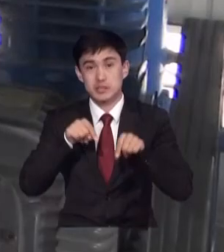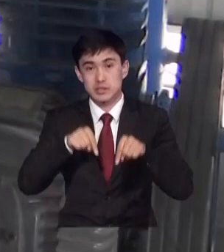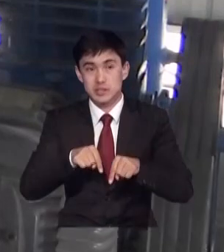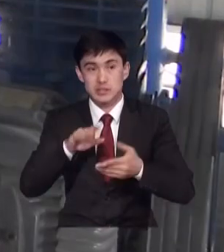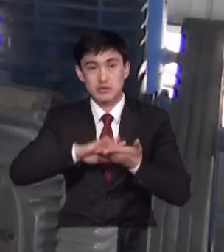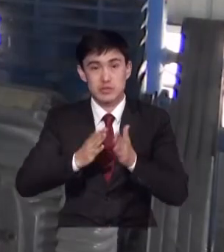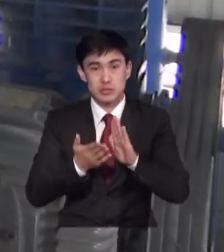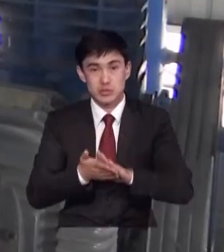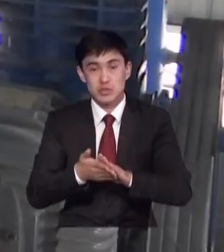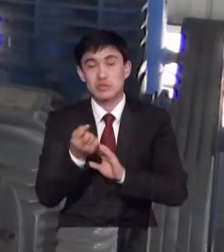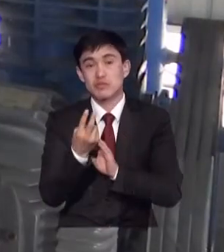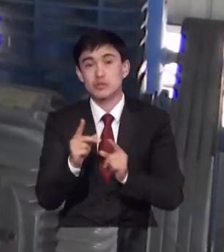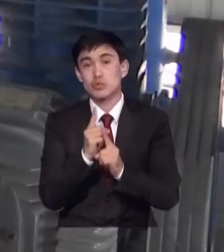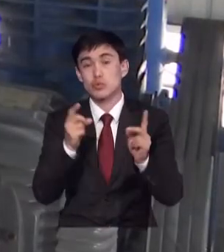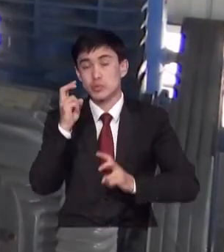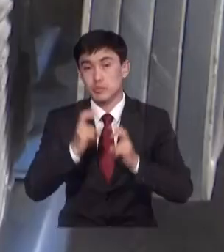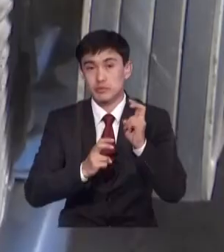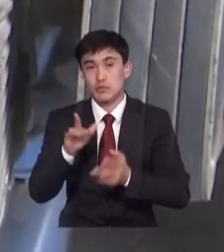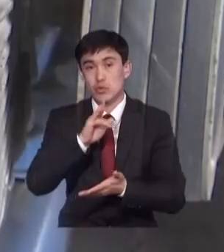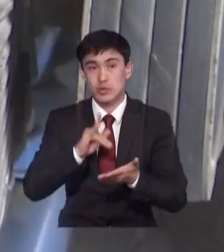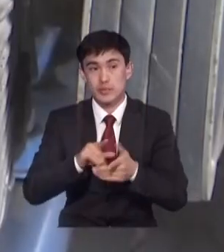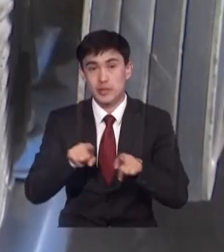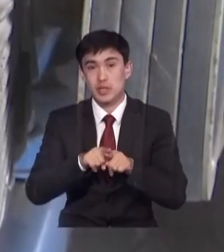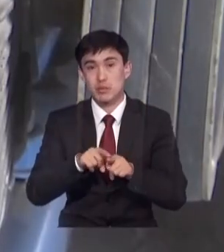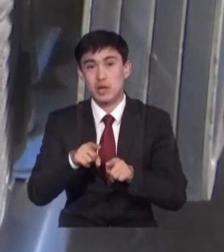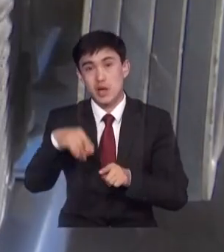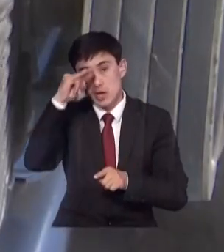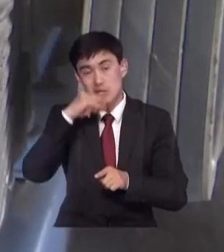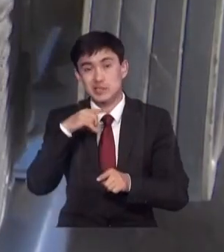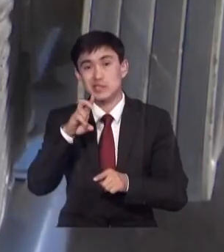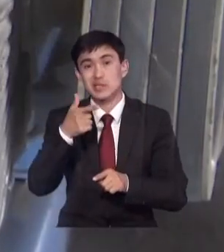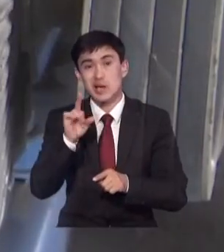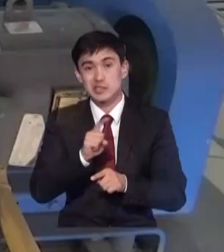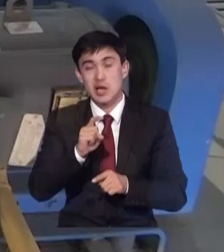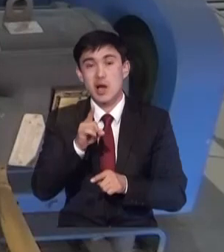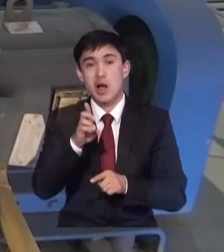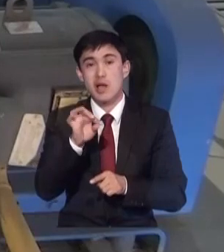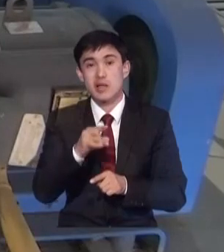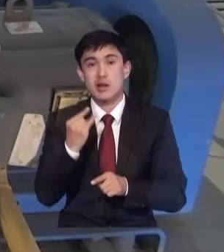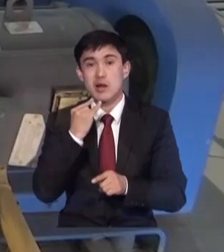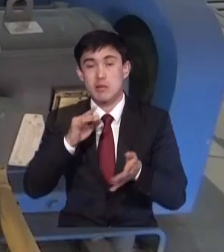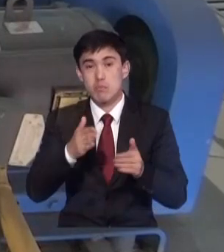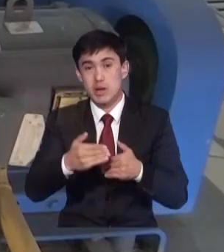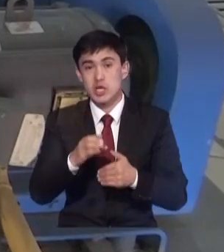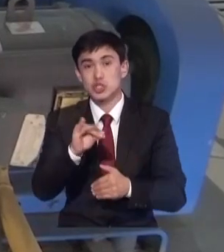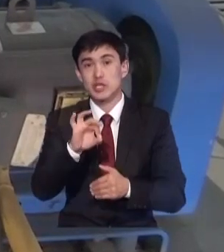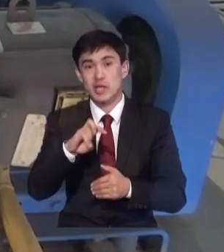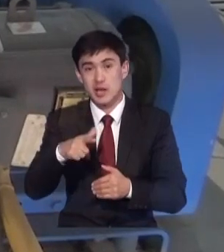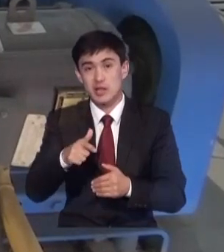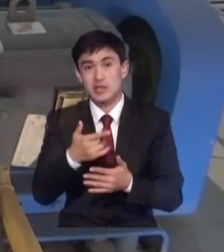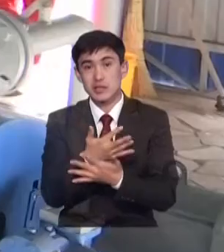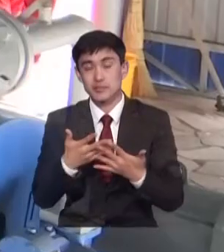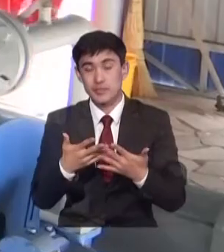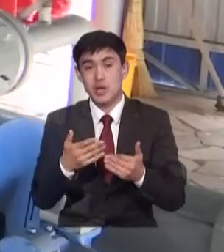заключены договоры с 12 крупными предприятиями города, такими как «Кастрансгаз», «КНРКБ», «ТВД», «Метакон» и «Жанель». В целом